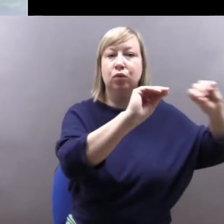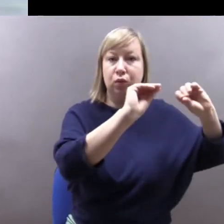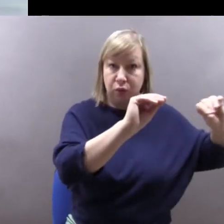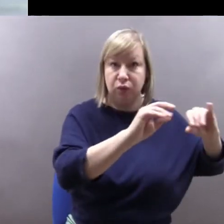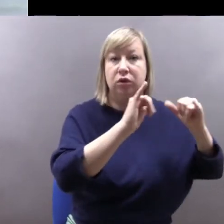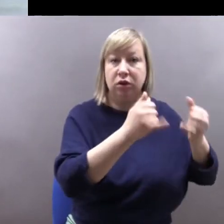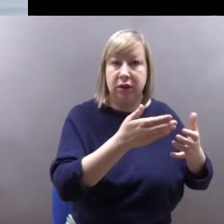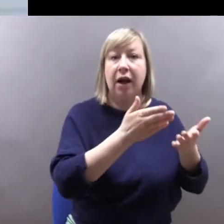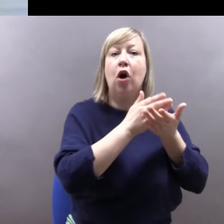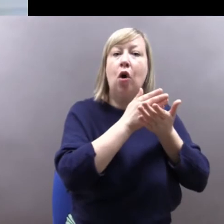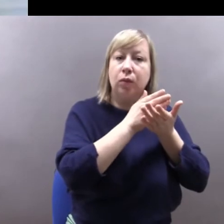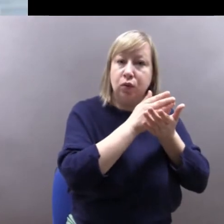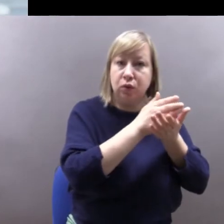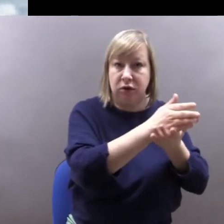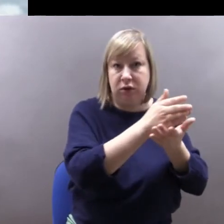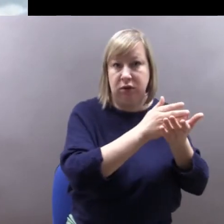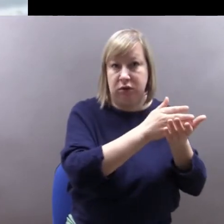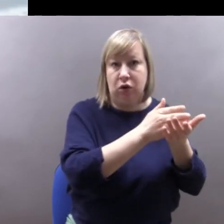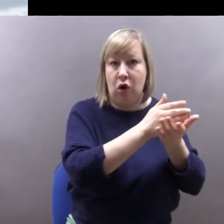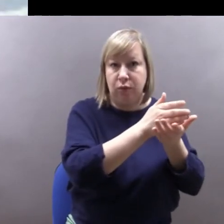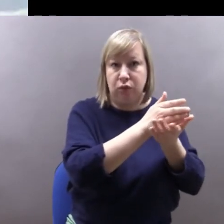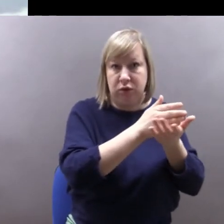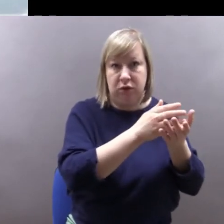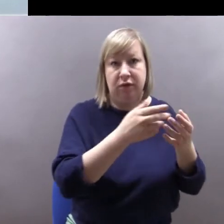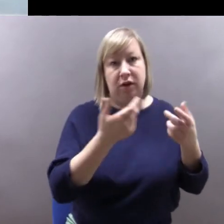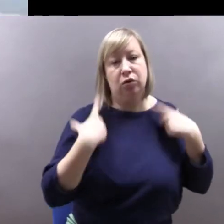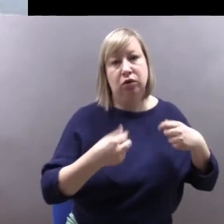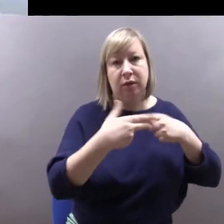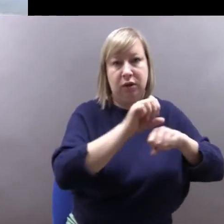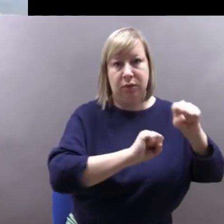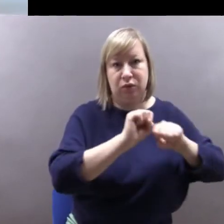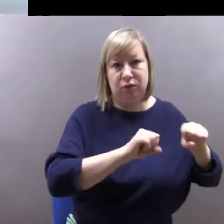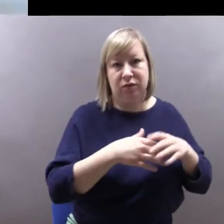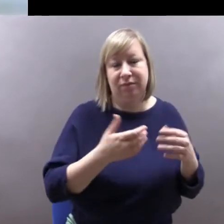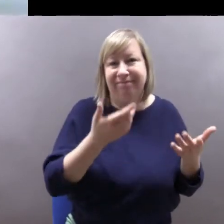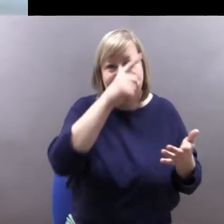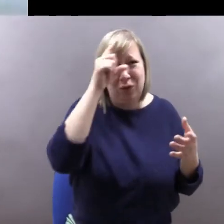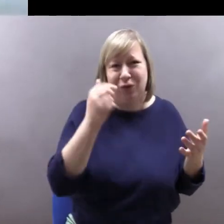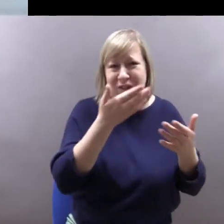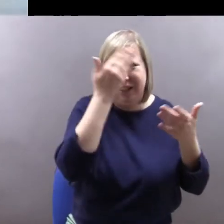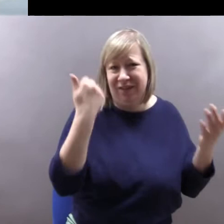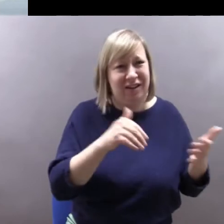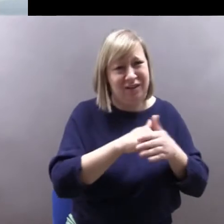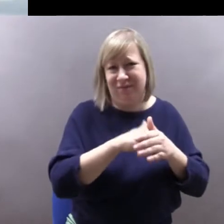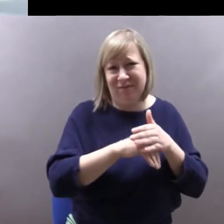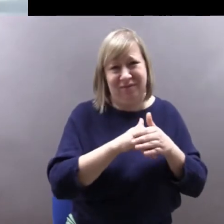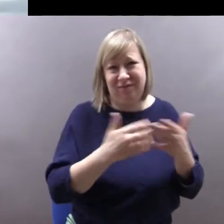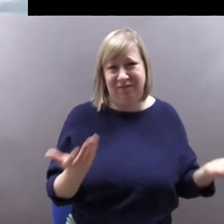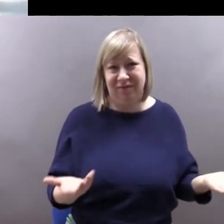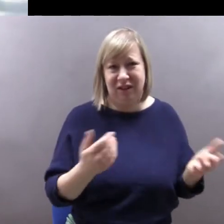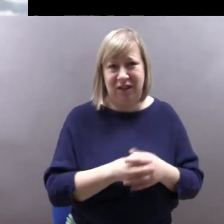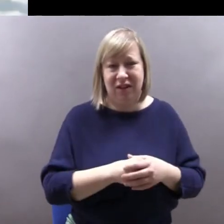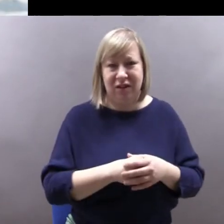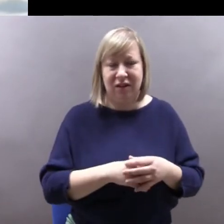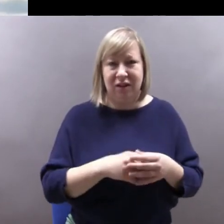dysponuje kadrą niepełnosprawną, która może zaprezentować wszystkie niuanse, no to nie wiedzą, jak